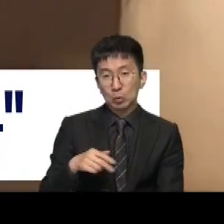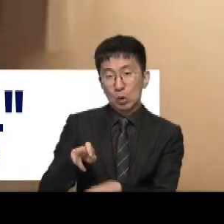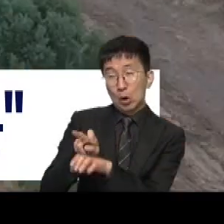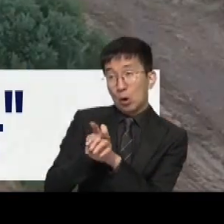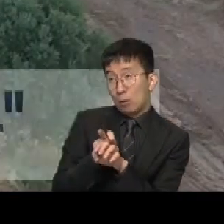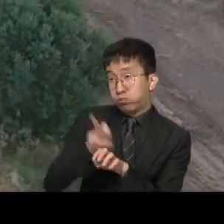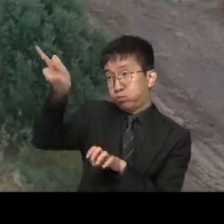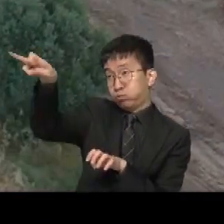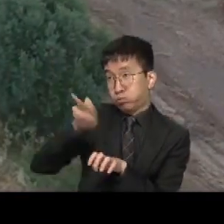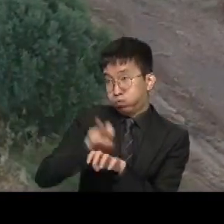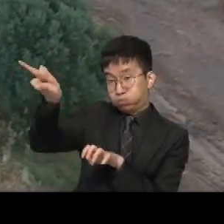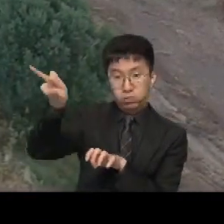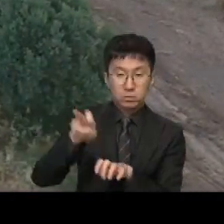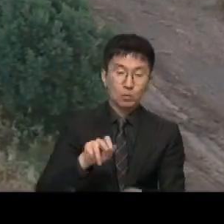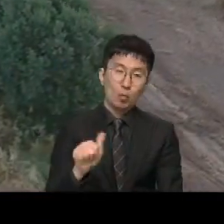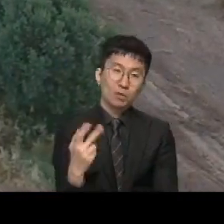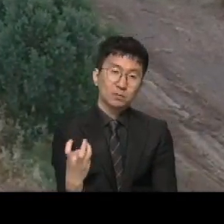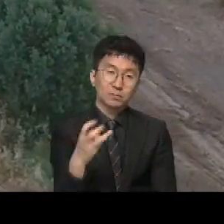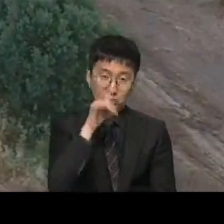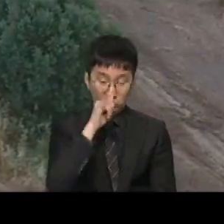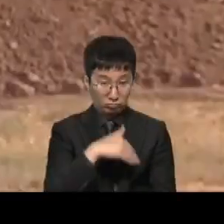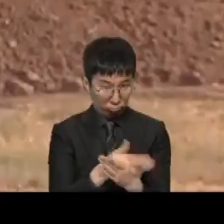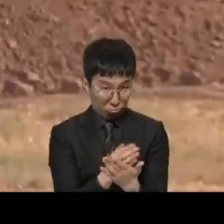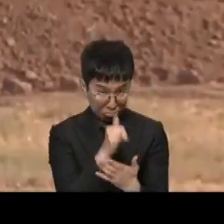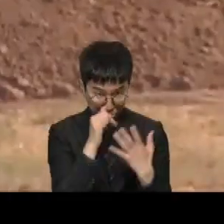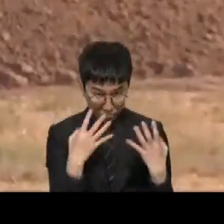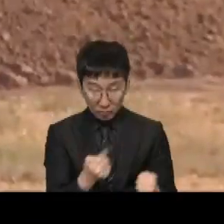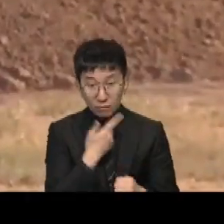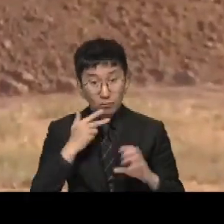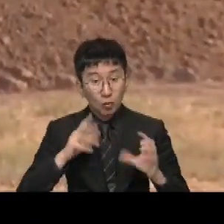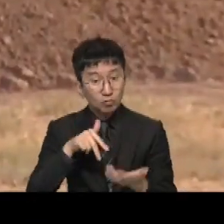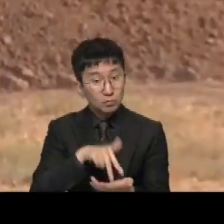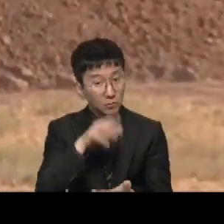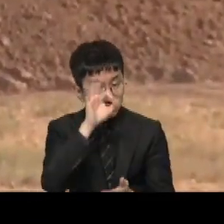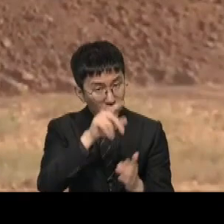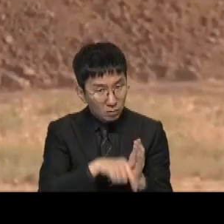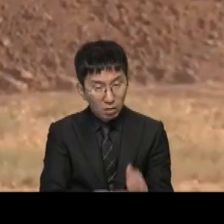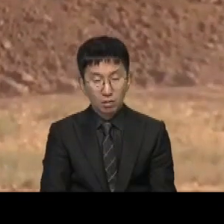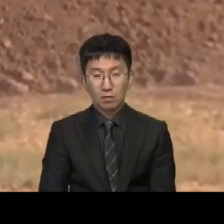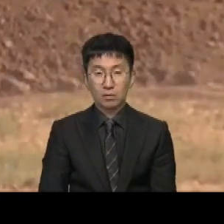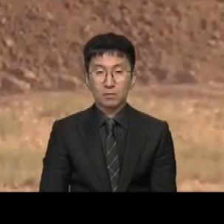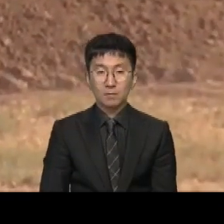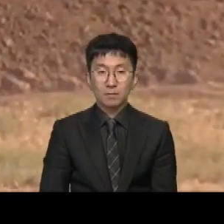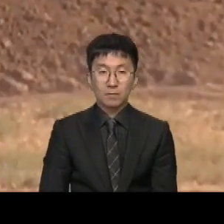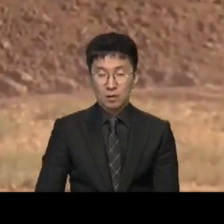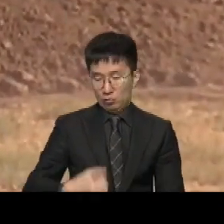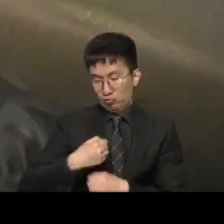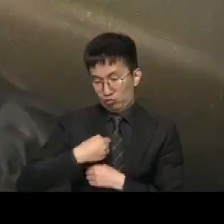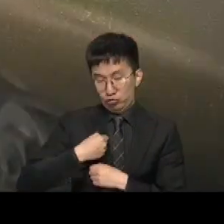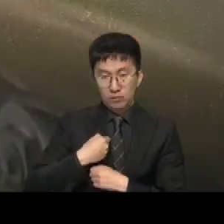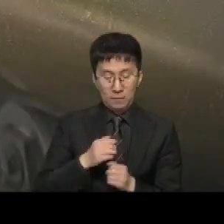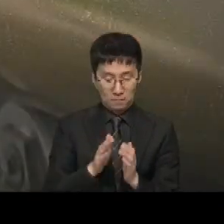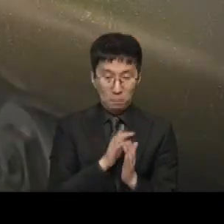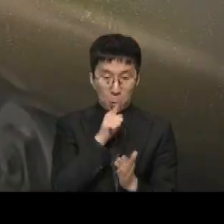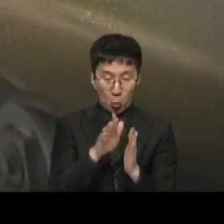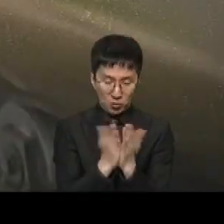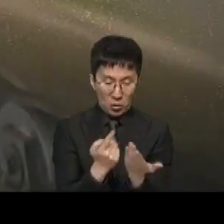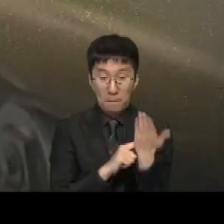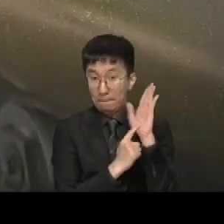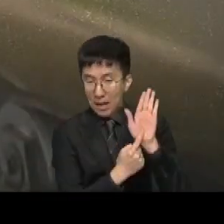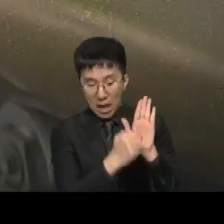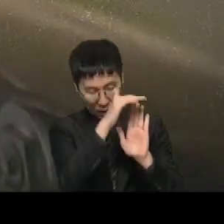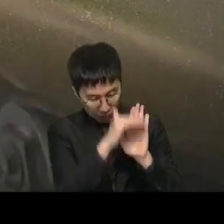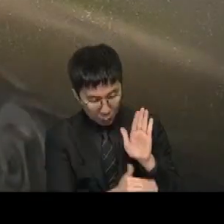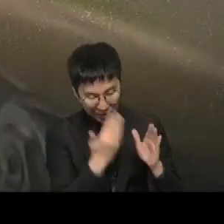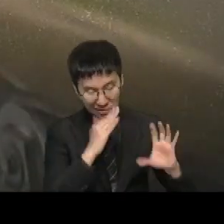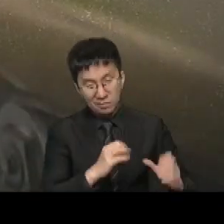달합니다. 영국의 국제전략문제연구소가 올해 펴낸 밀리터리 밸런스 보고서에 나온 수치입니다. 자, 반면 하마스는